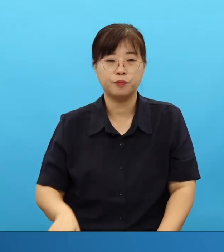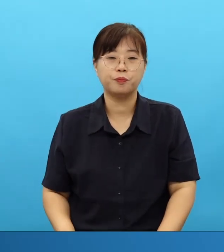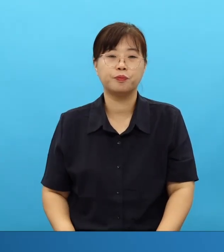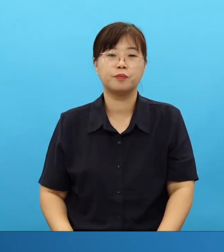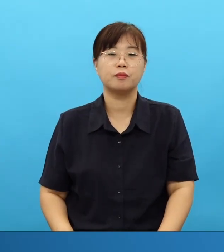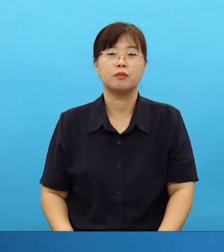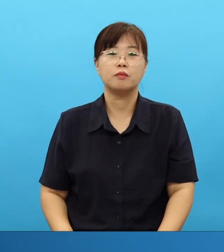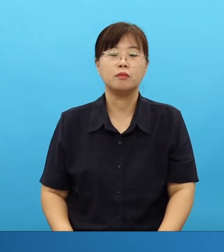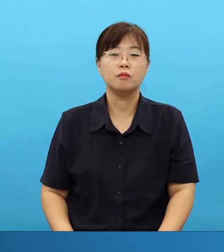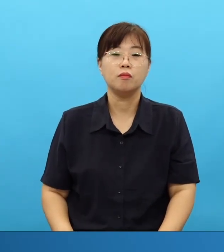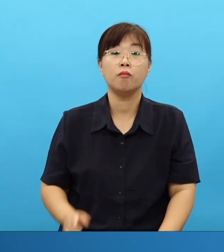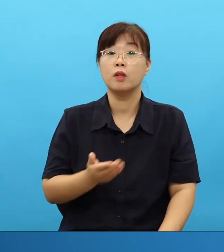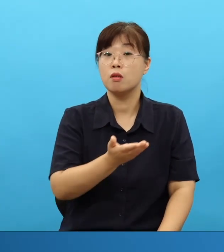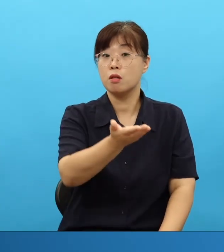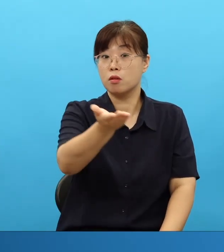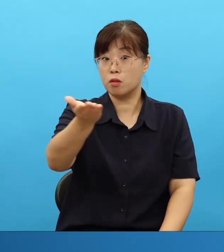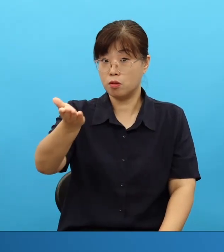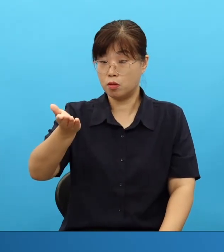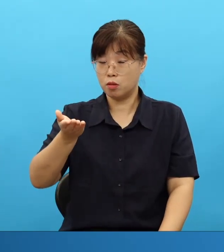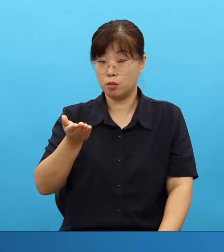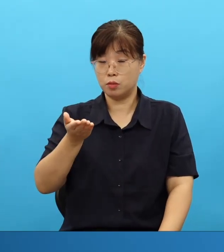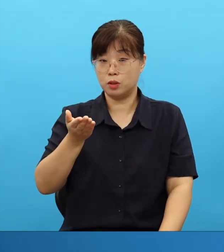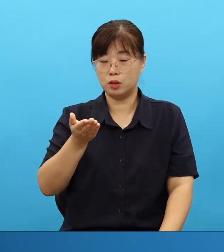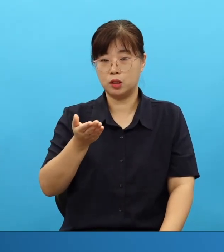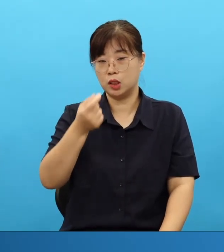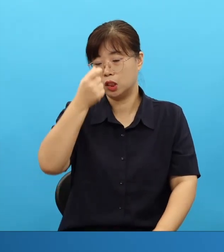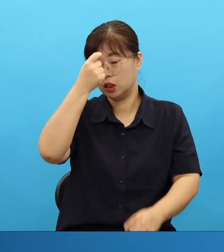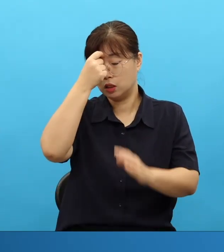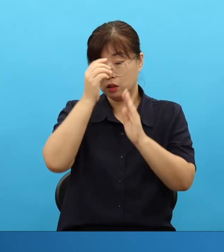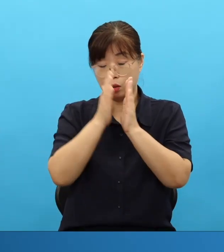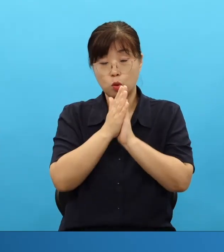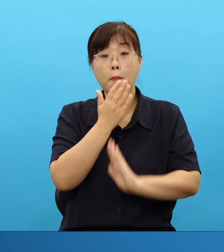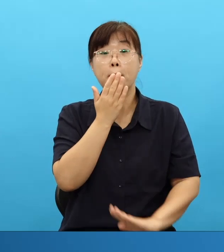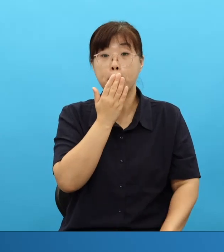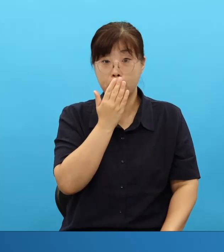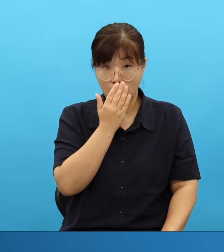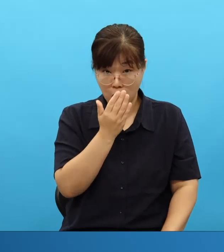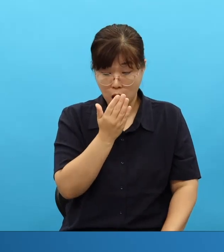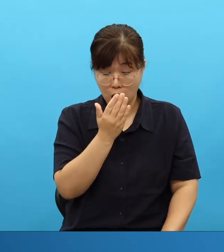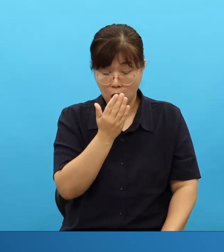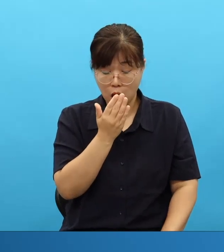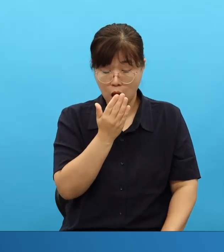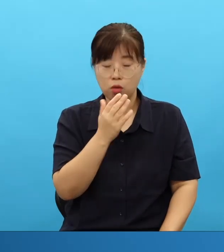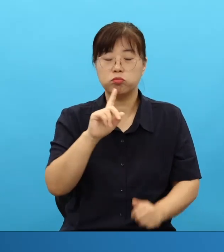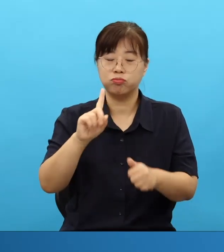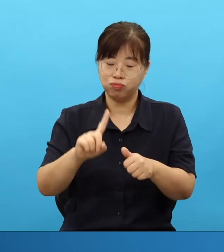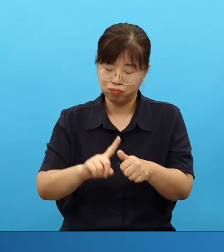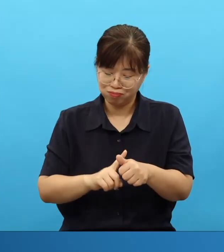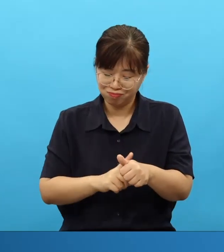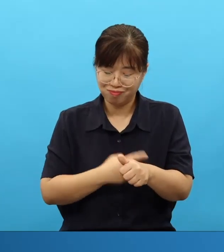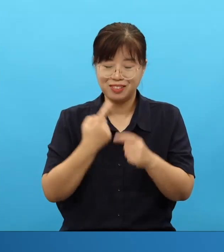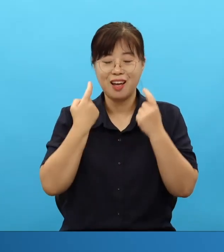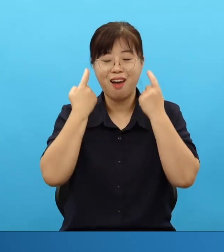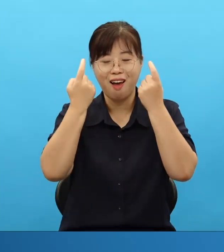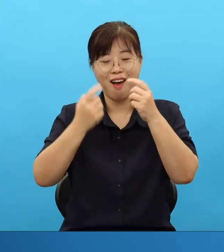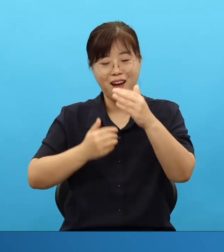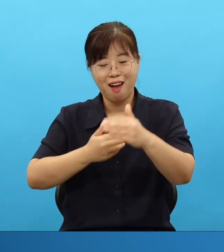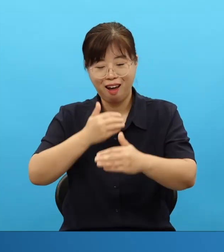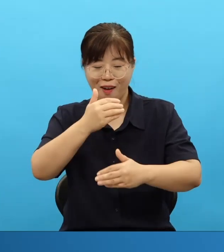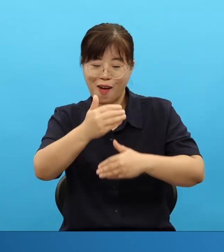해야 여러분이 기도할 수 있다면 순례자는 모든 것을